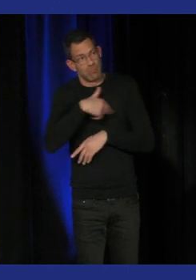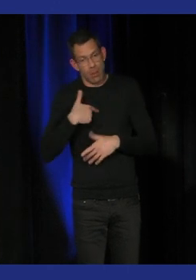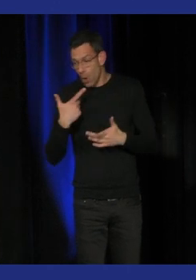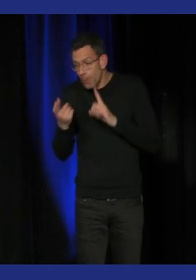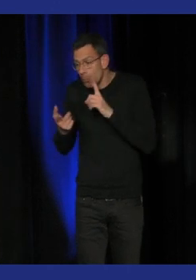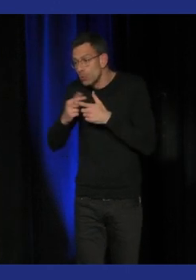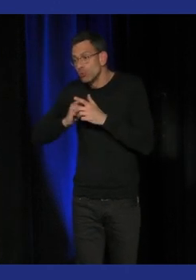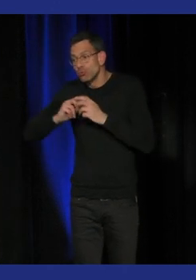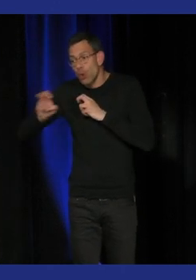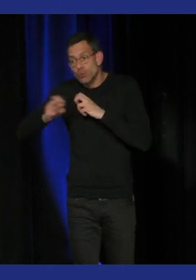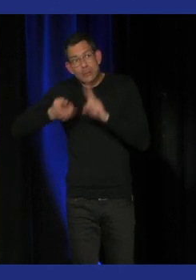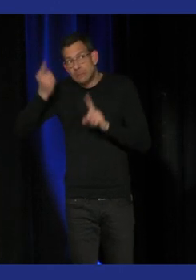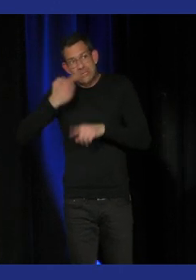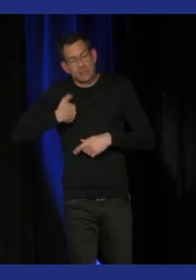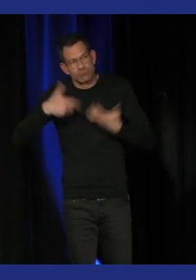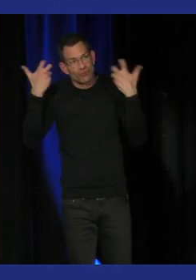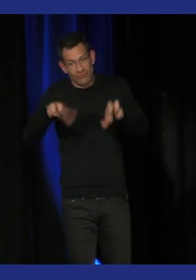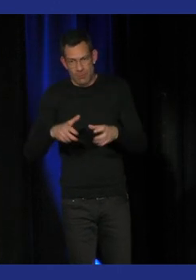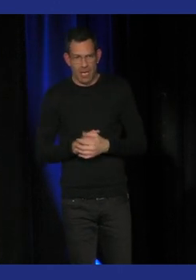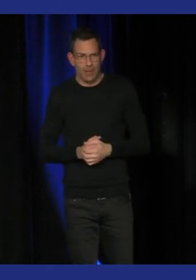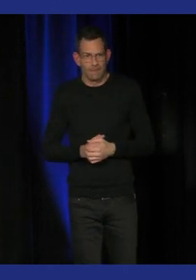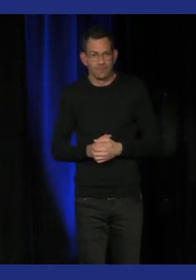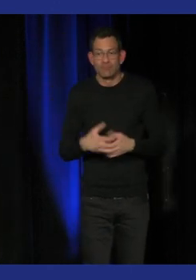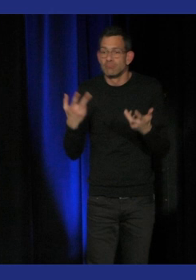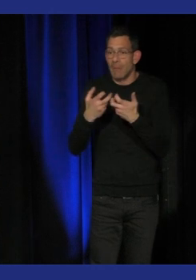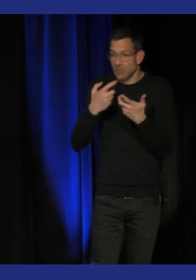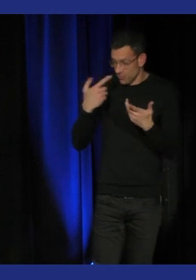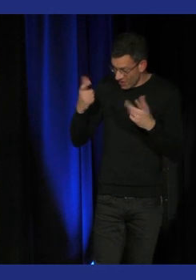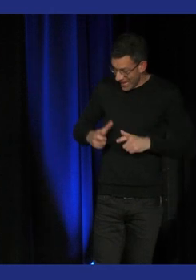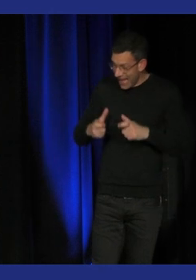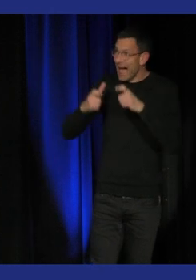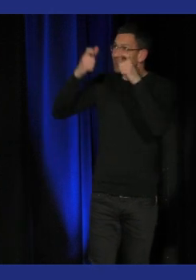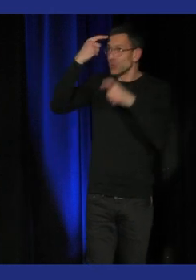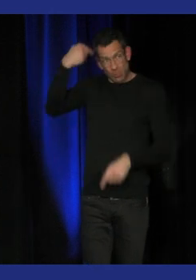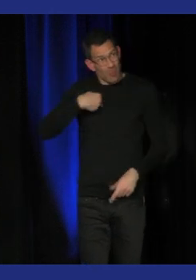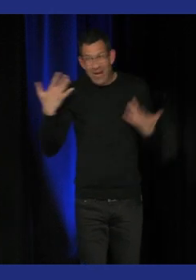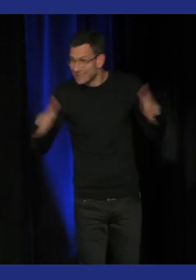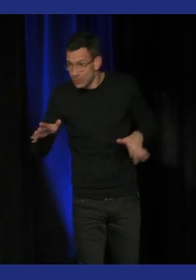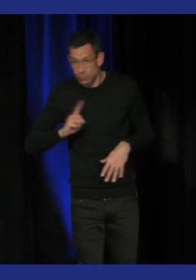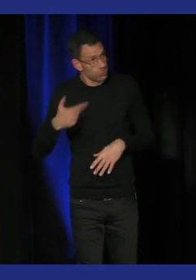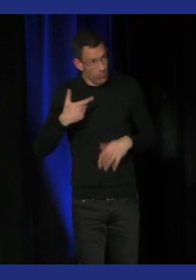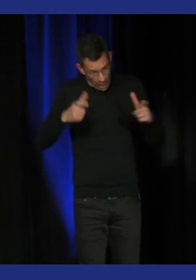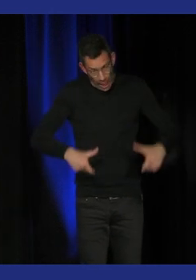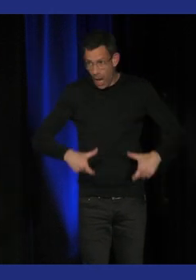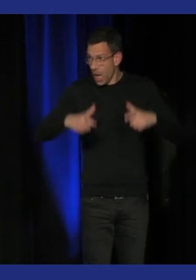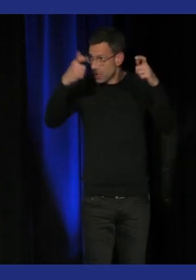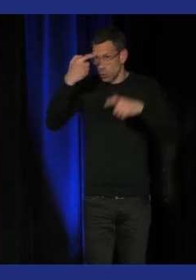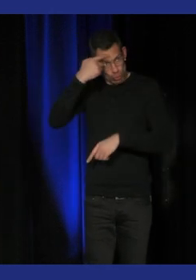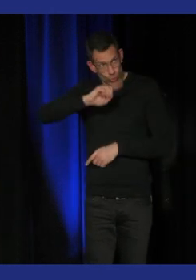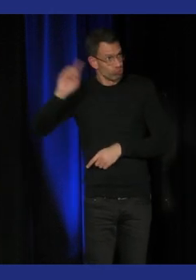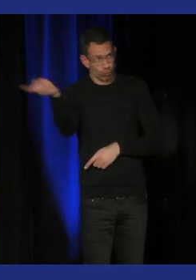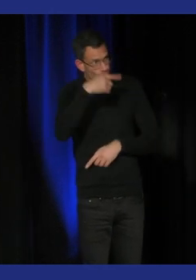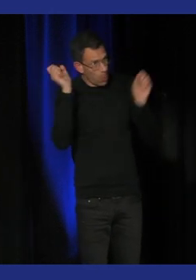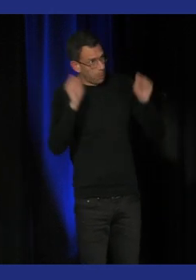aménagements globaux et pas spécifiques. On ne veut pas un ascenseur juste pour nous. On veut quelque chose qui soit valable pour tout le